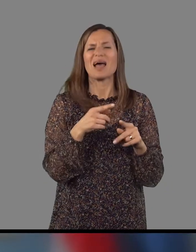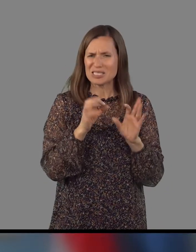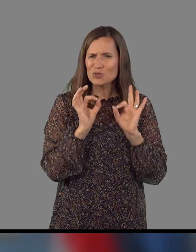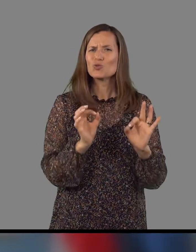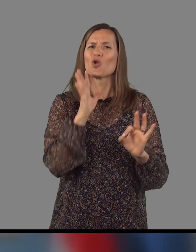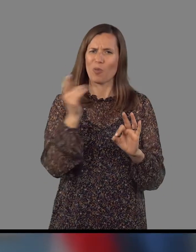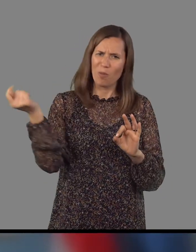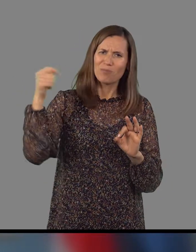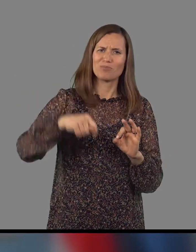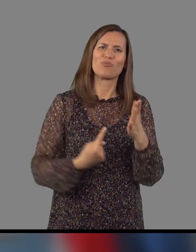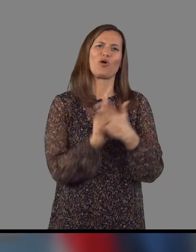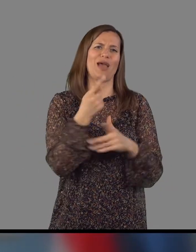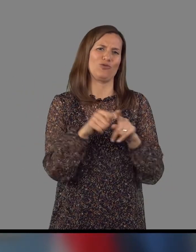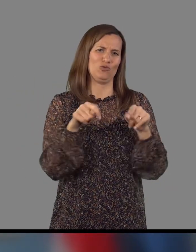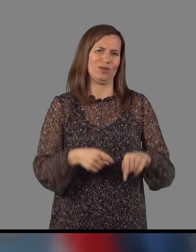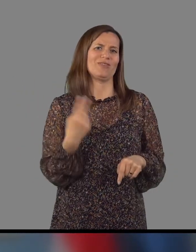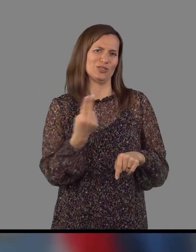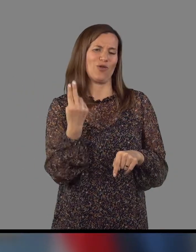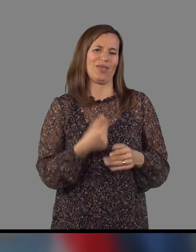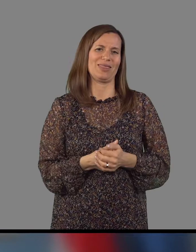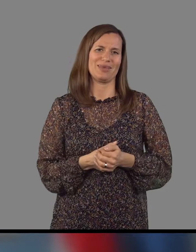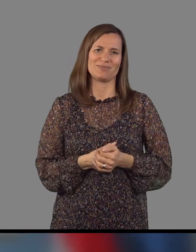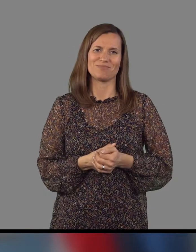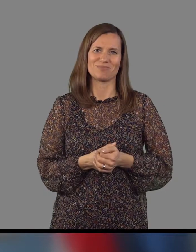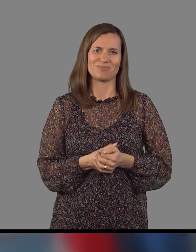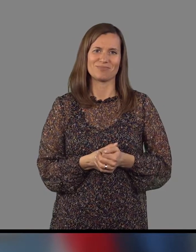bo verjetno pojavil tudi pri nas.